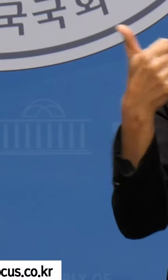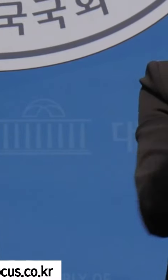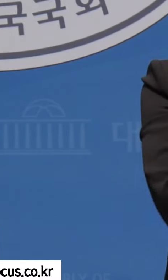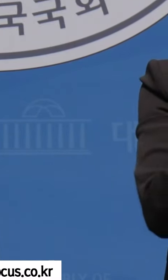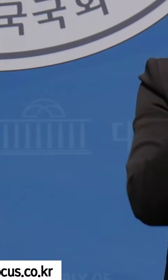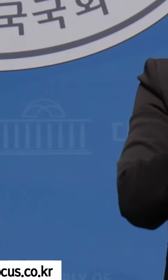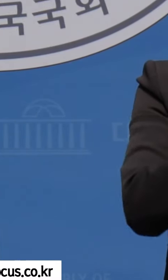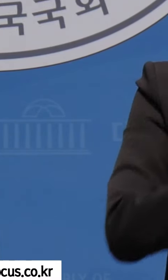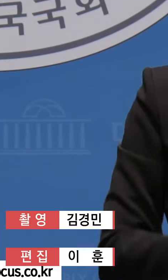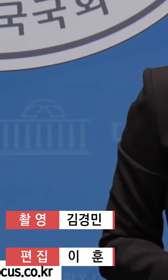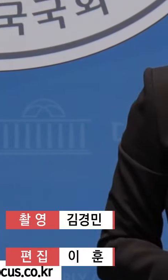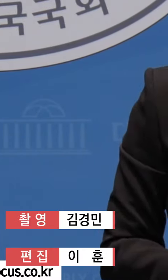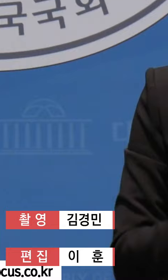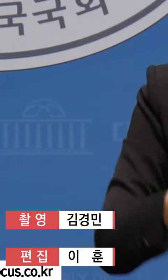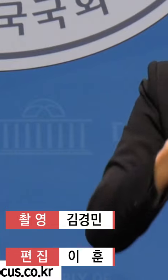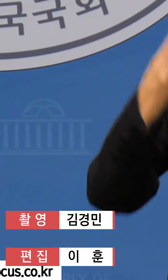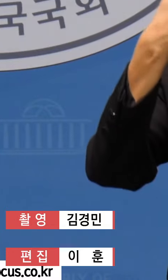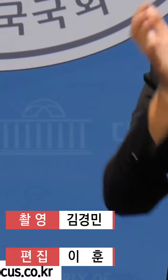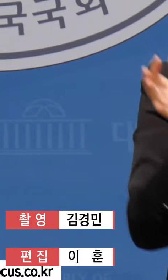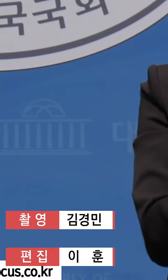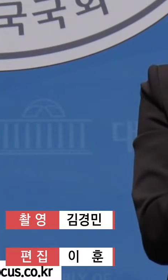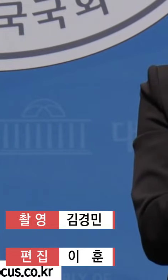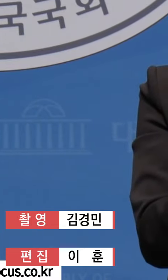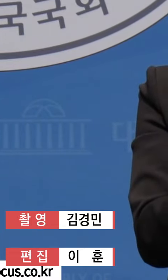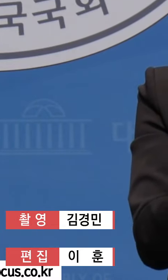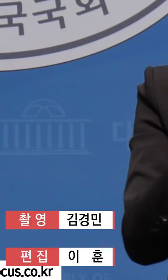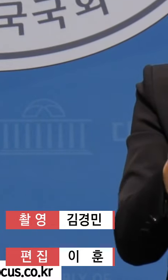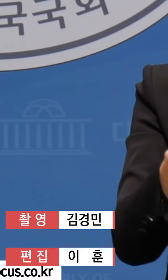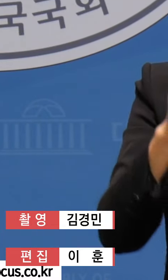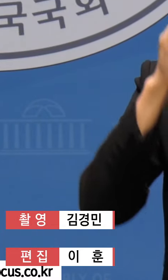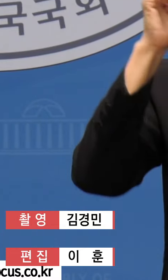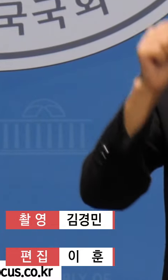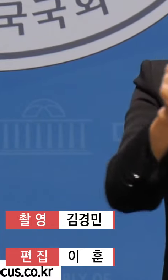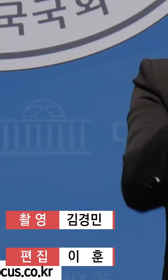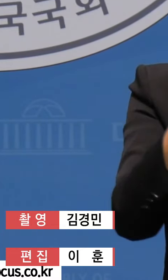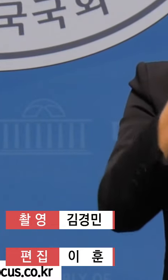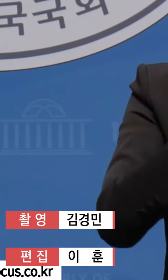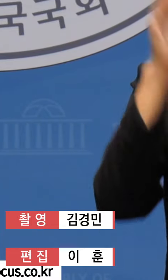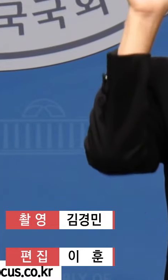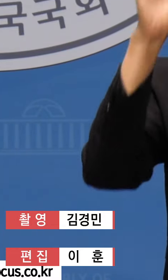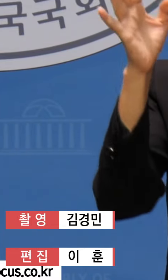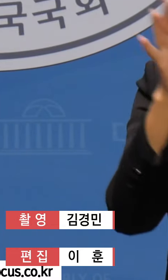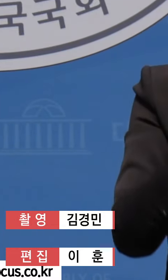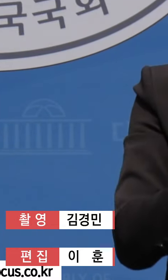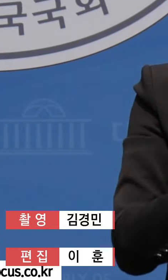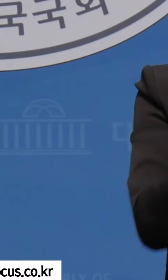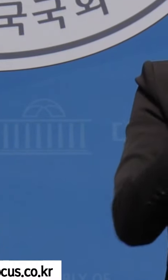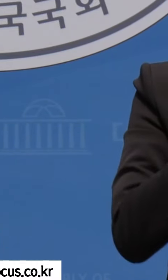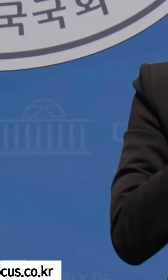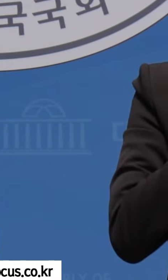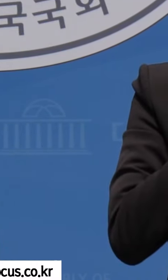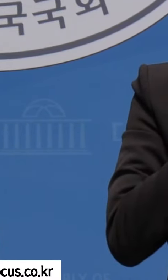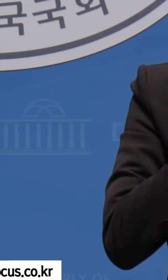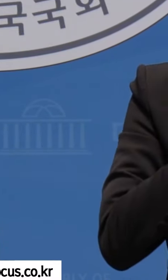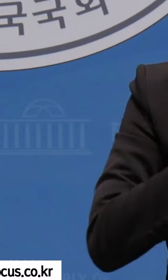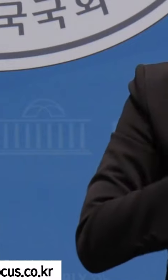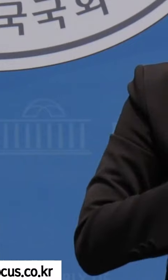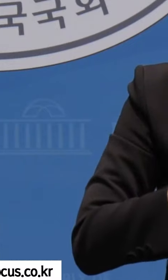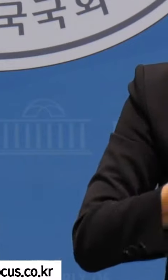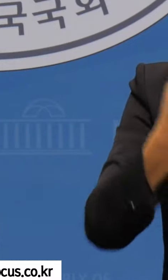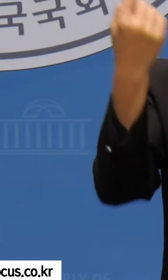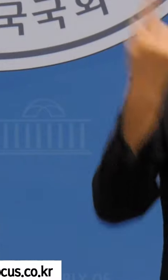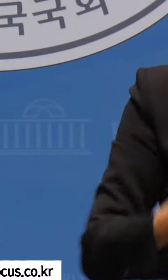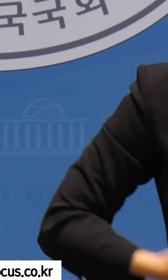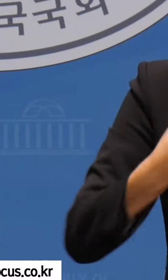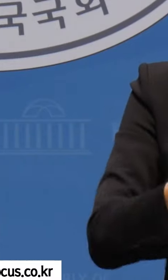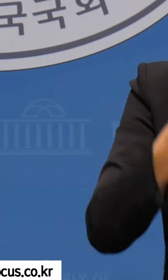이루어내겠습니다 개혁신당 허은화 지도부의 인재영입은 앞으로도 계속됩니다 함께하실 분들은 언제든지